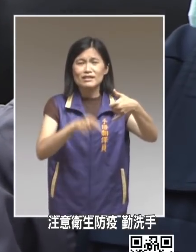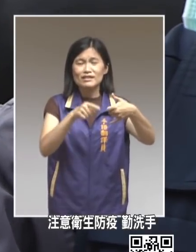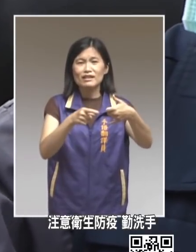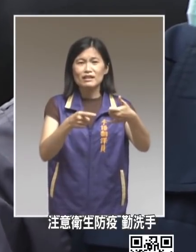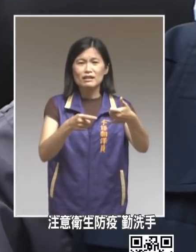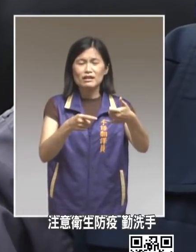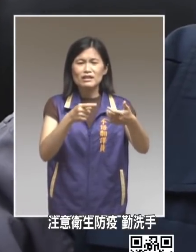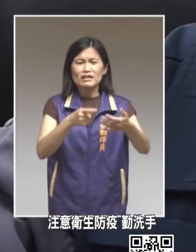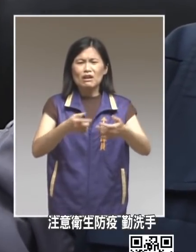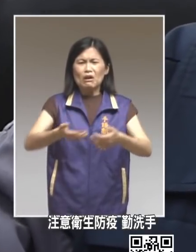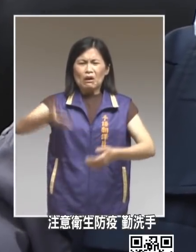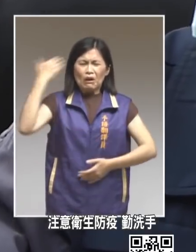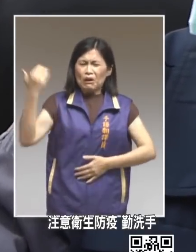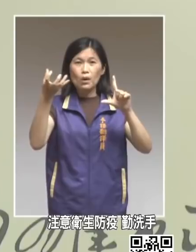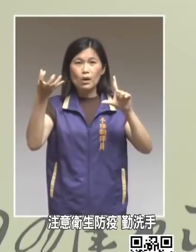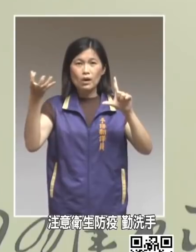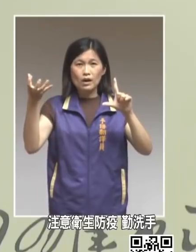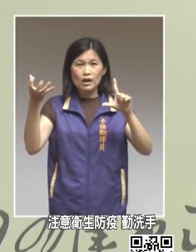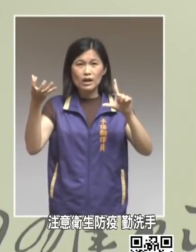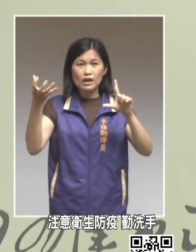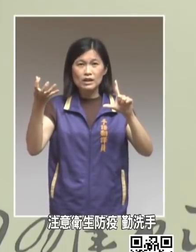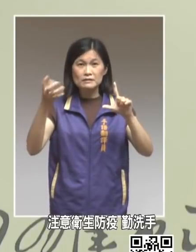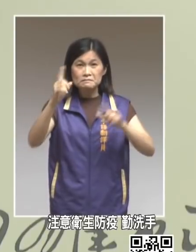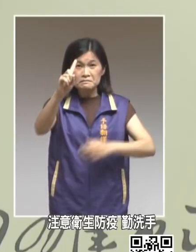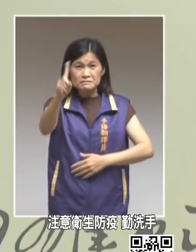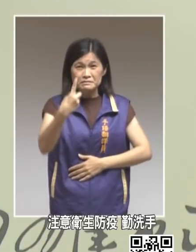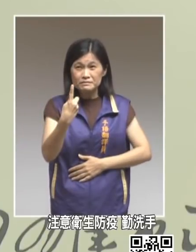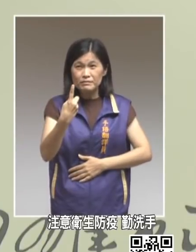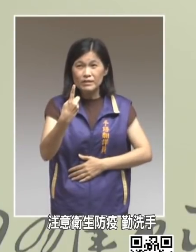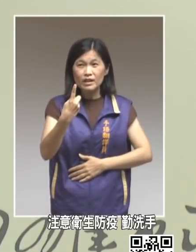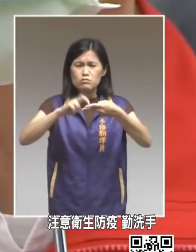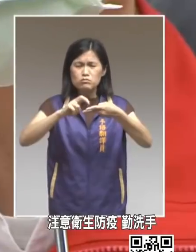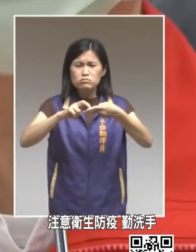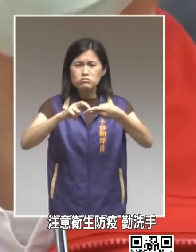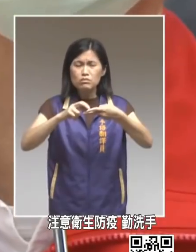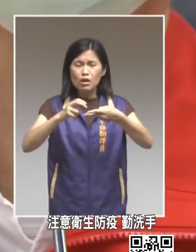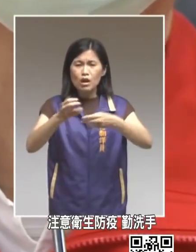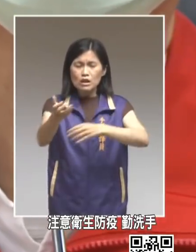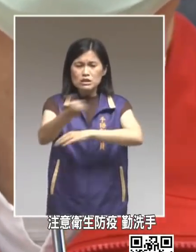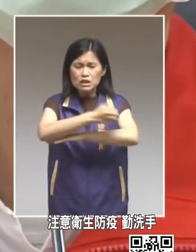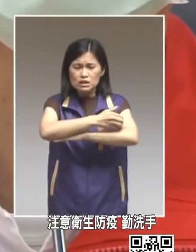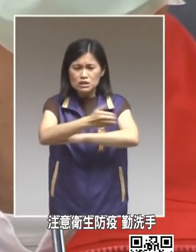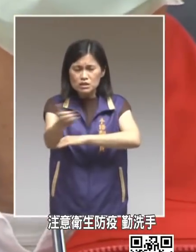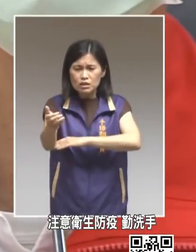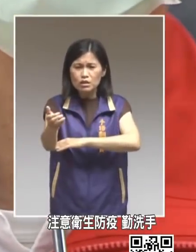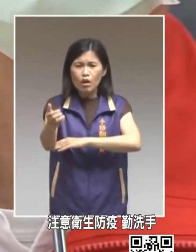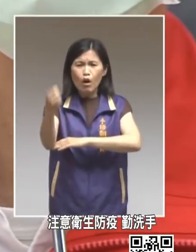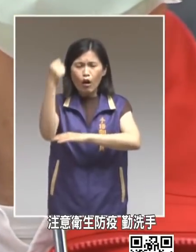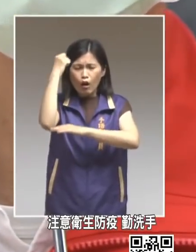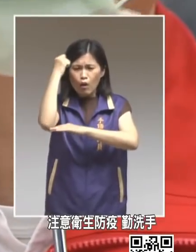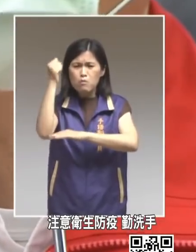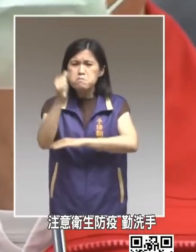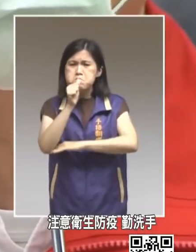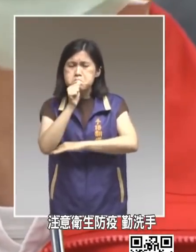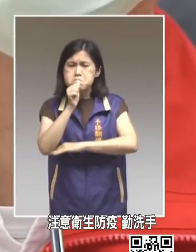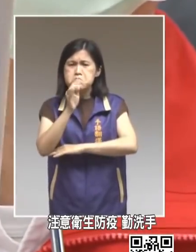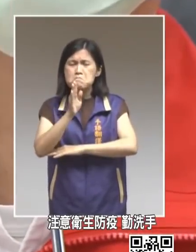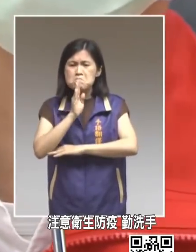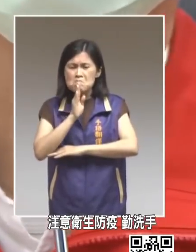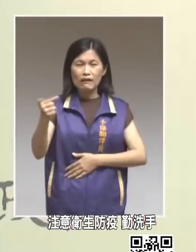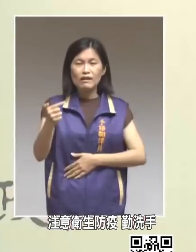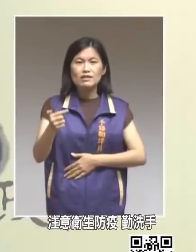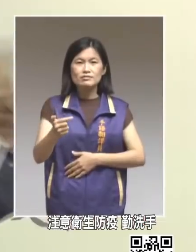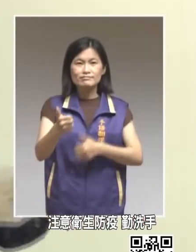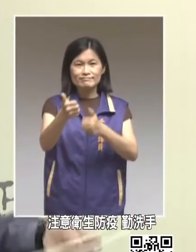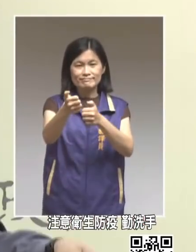人数首度单日破千。 感染源坦白讲，要找是越来越困难。 未来不 不是不公布，有特定群聚或高风险的